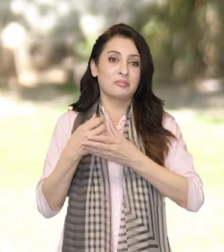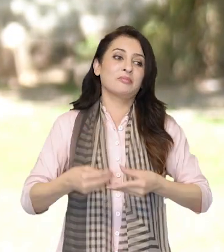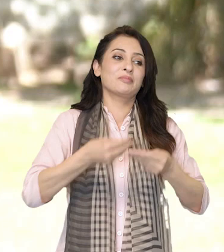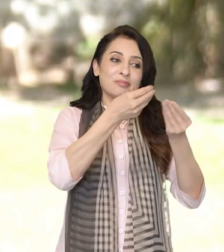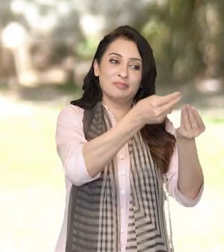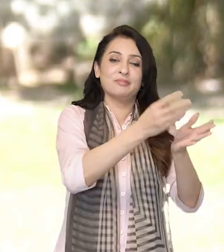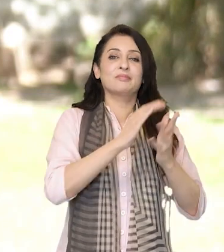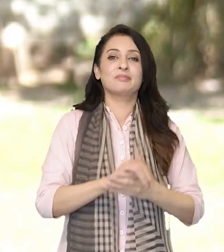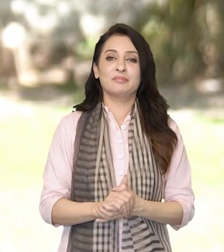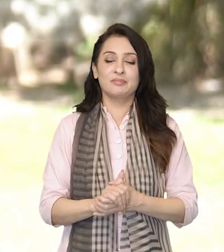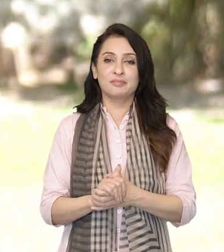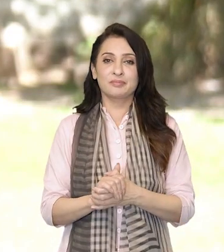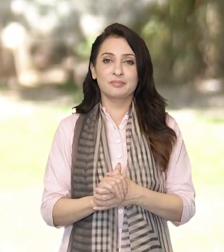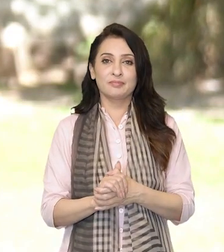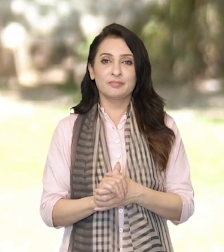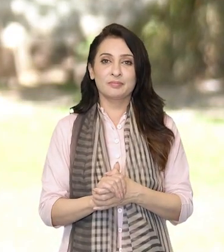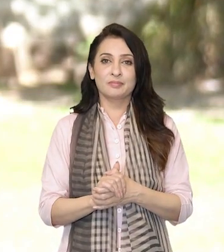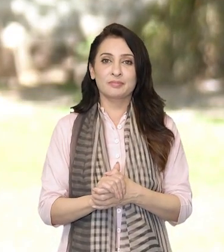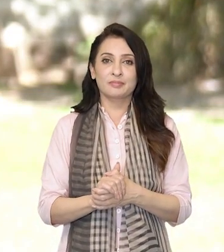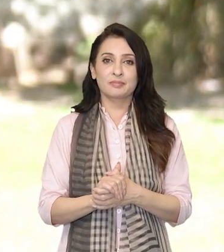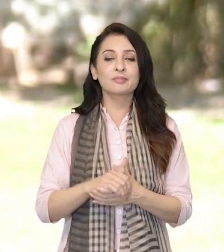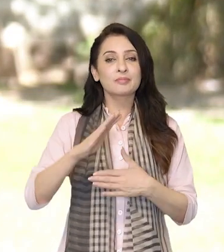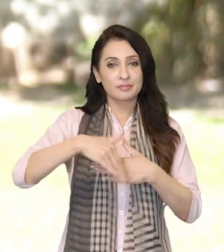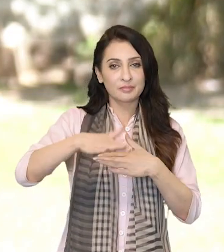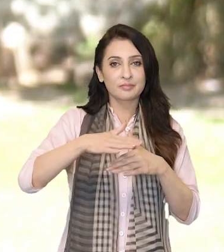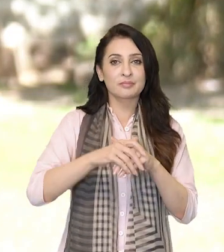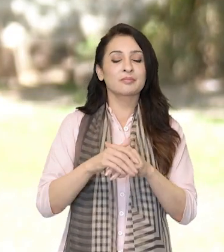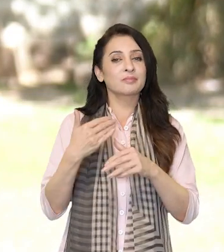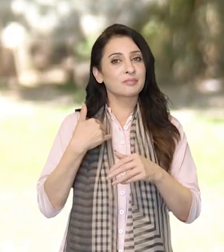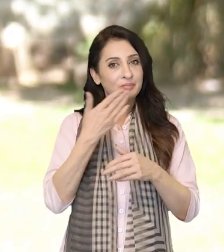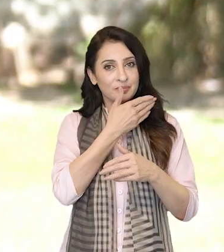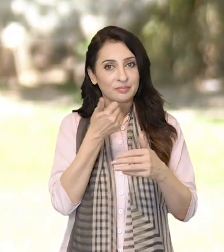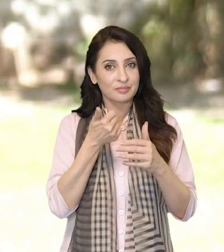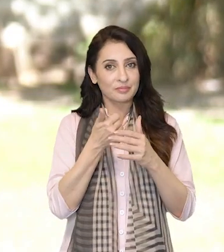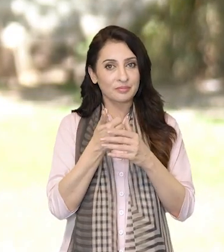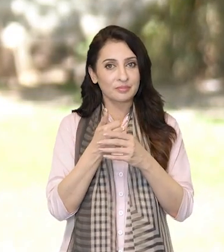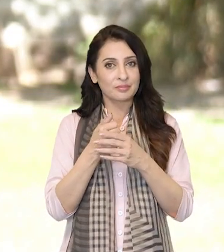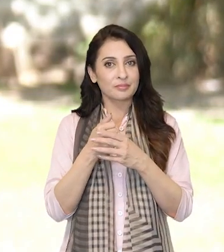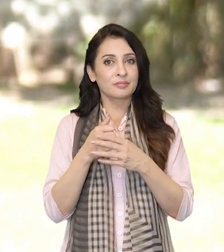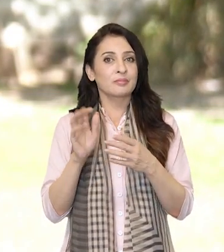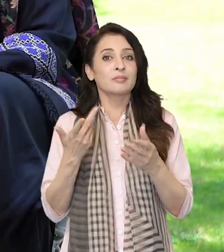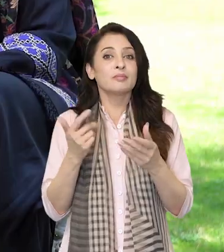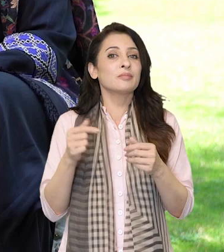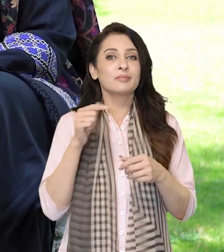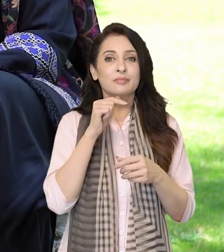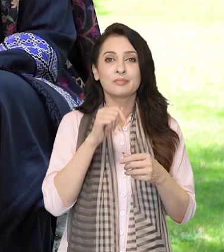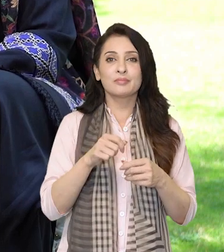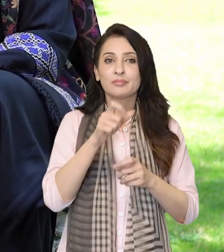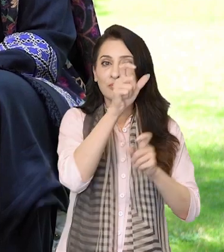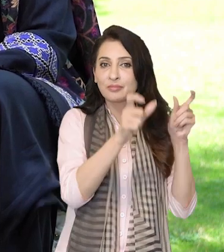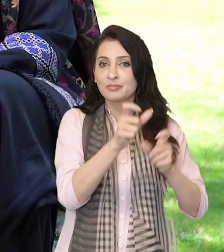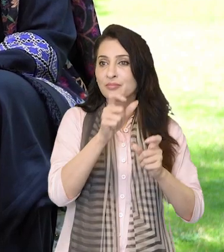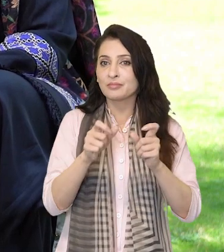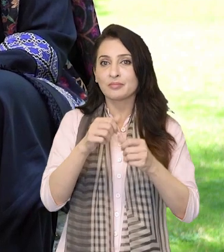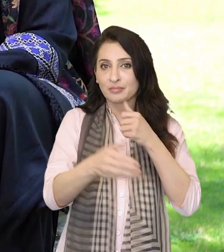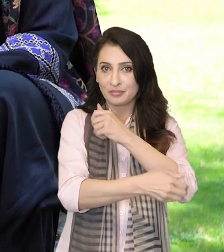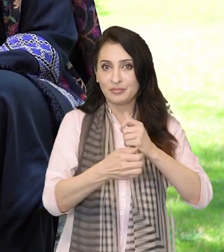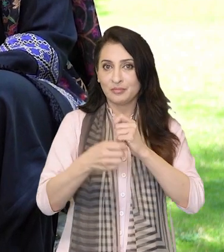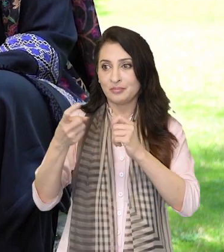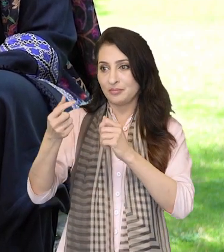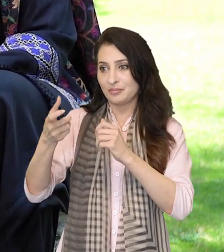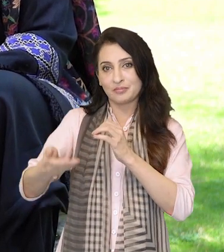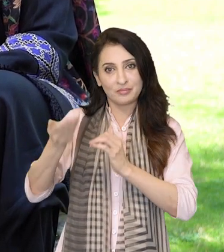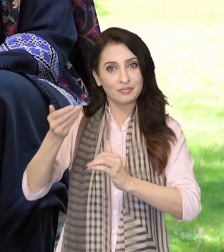हमारे सामने आती हैं। तो आई फ़ील लाइक अभी फ्यूचर में भी हम यही चाहेंगे कि जो हम गैप ब्रिज कर सकते हैं सोसाइटी